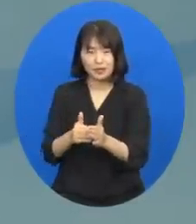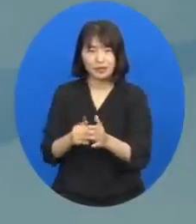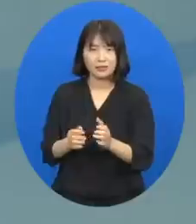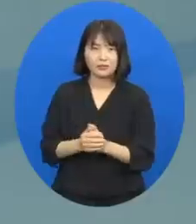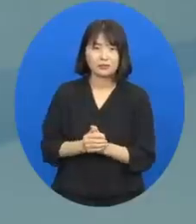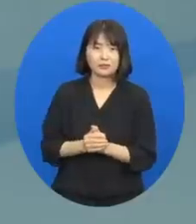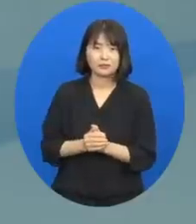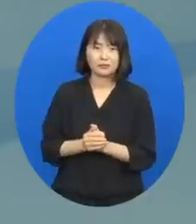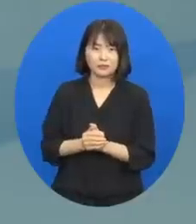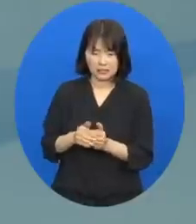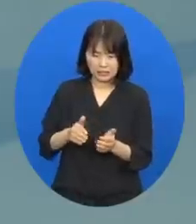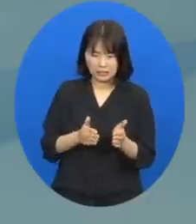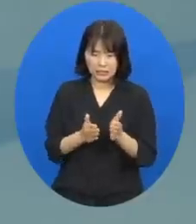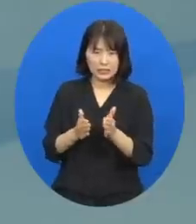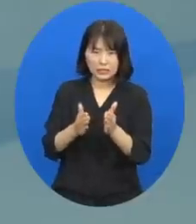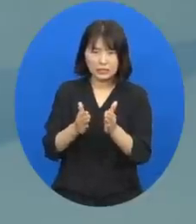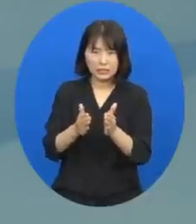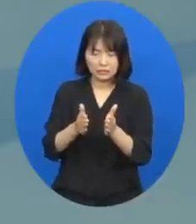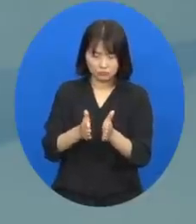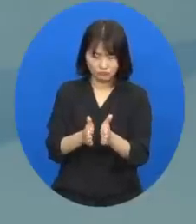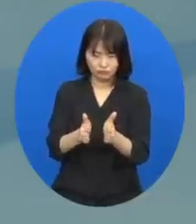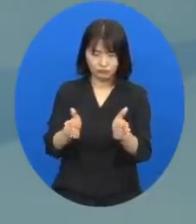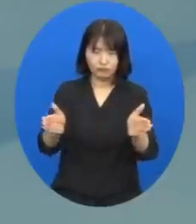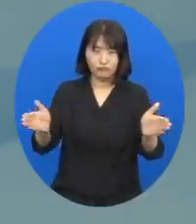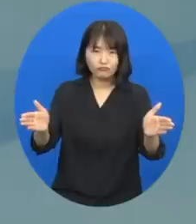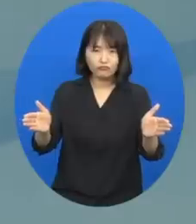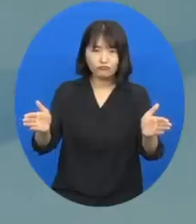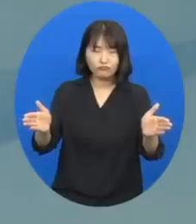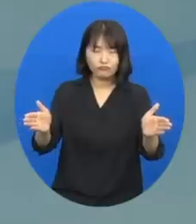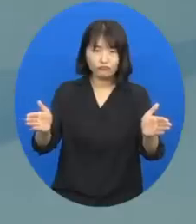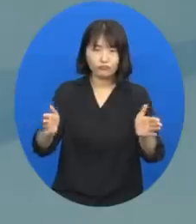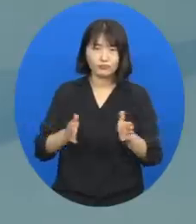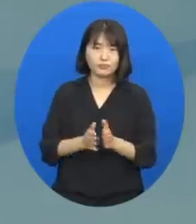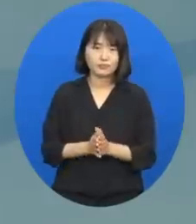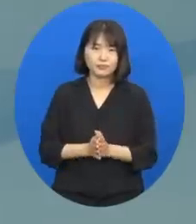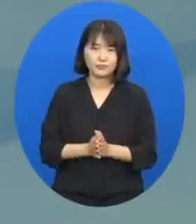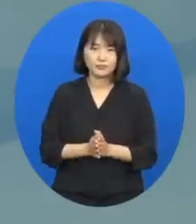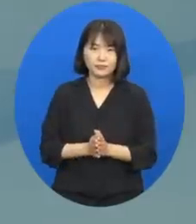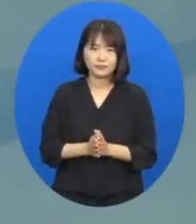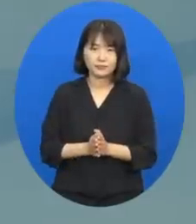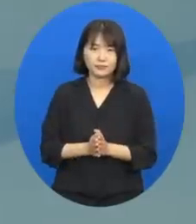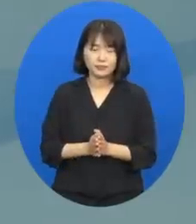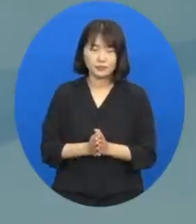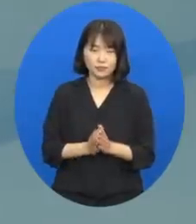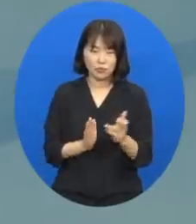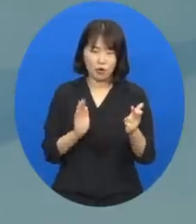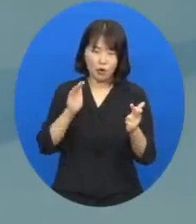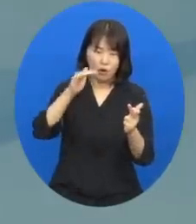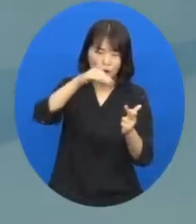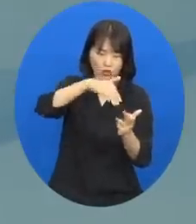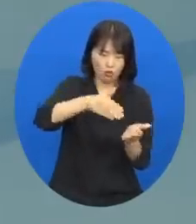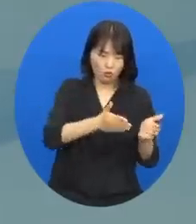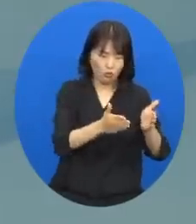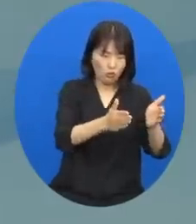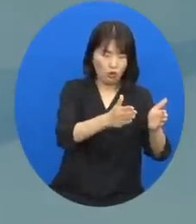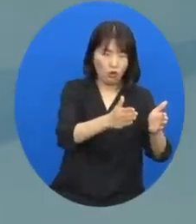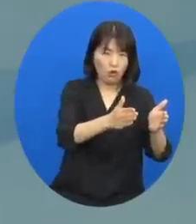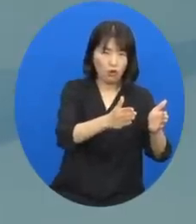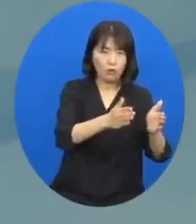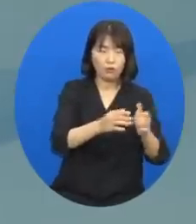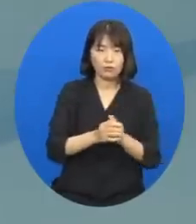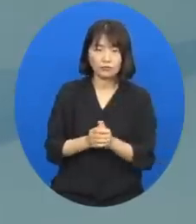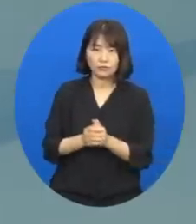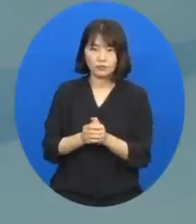길이 2개를 갈려 씁니다 한쪽은 언덕길 과의 어떤 법을 9 불안 그리고 한쪽은 그냥 평지